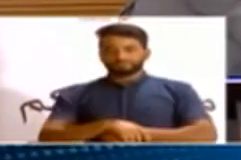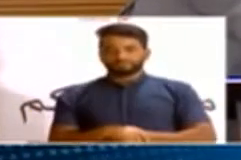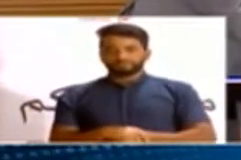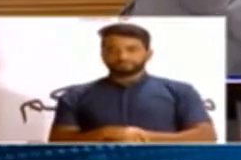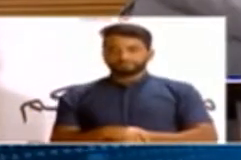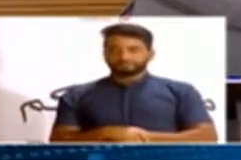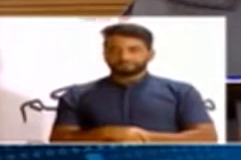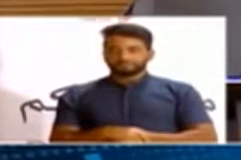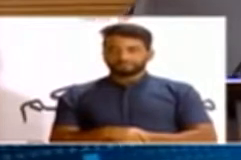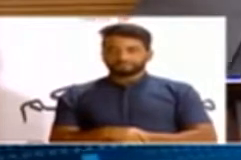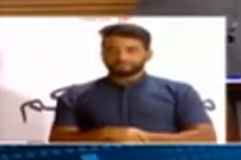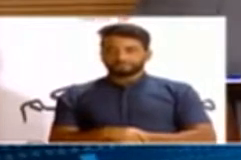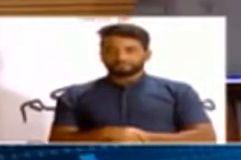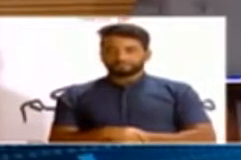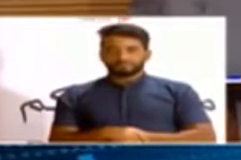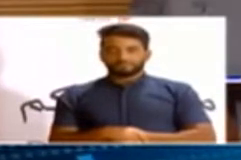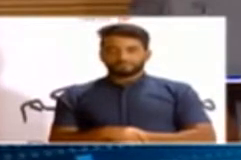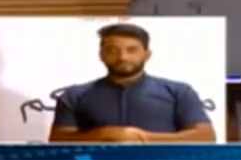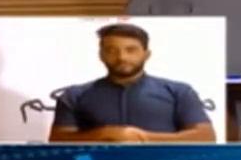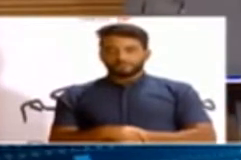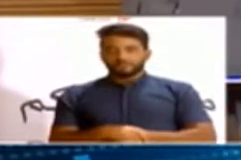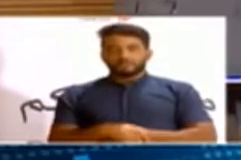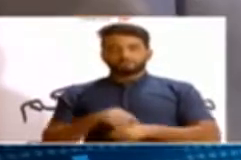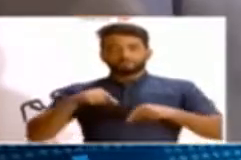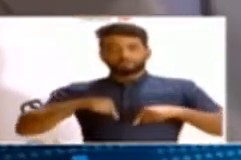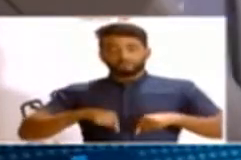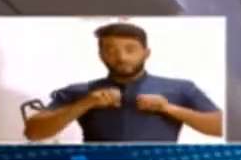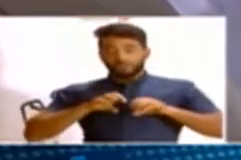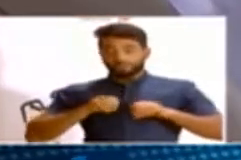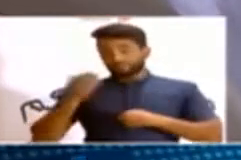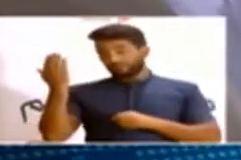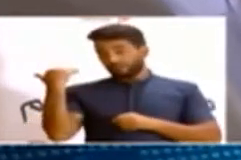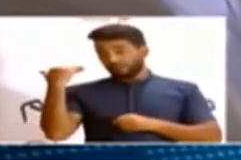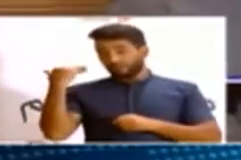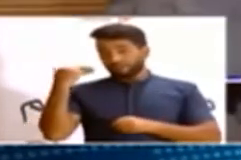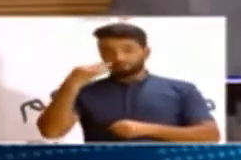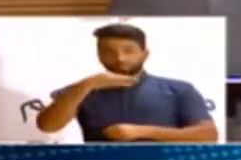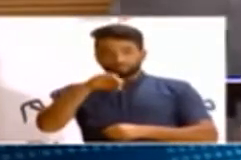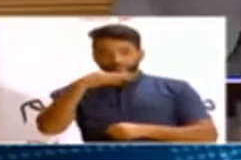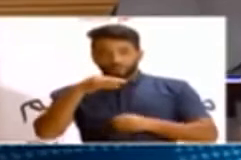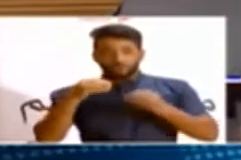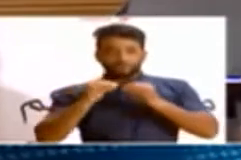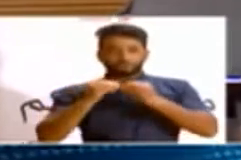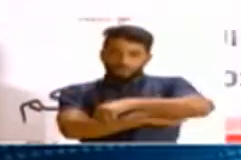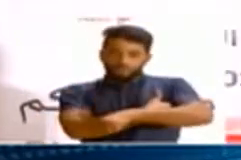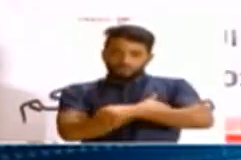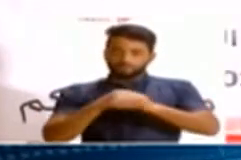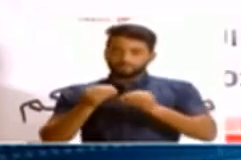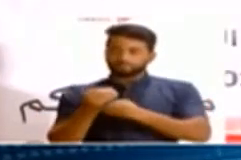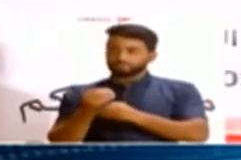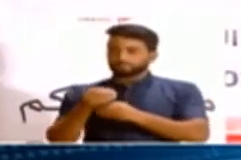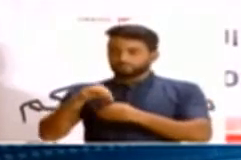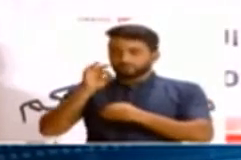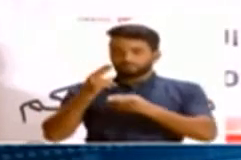وانا قناعتي انه ليس حاسم في العمليه الانتخابيه، الا انه في اطار